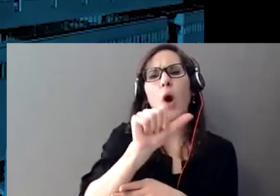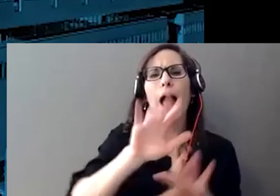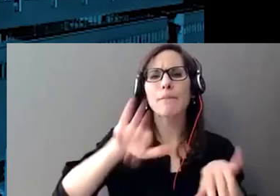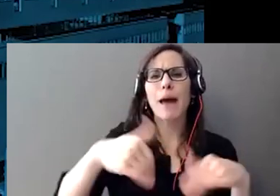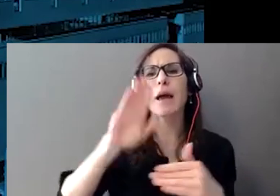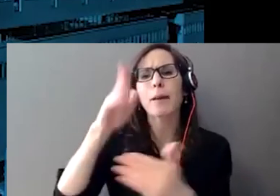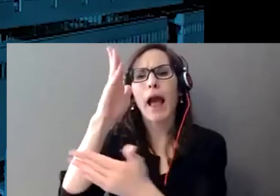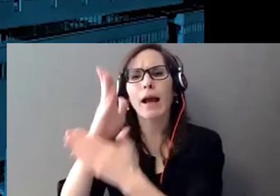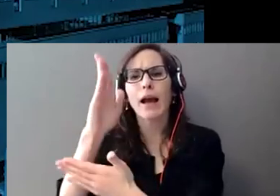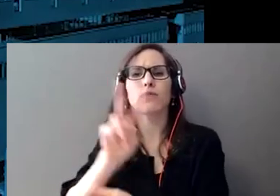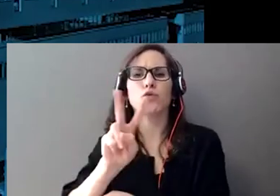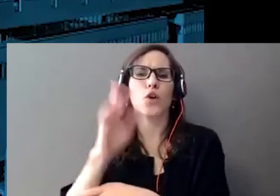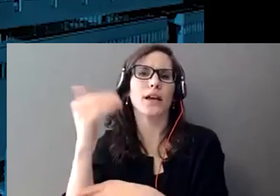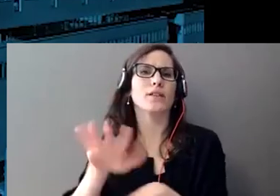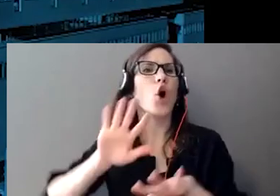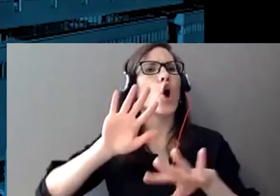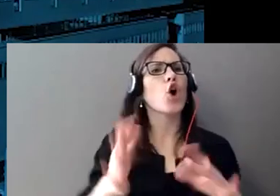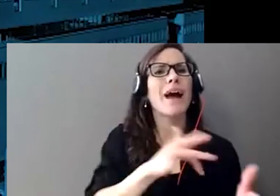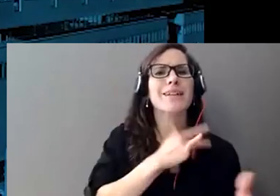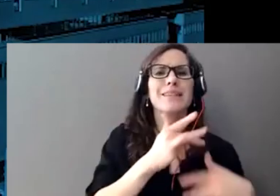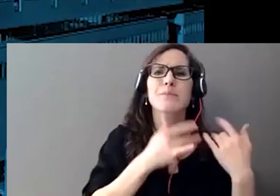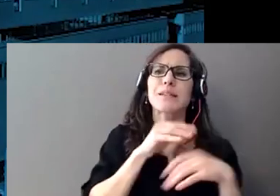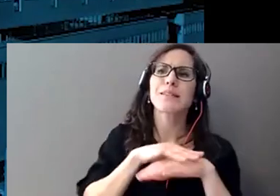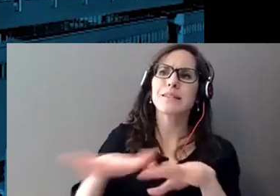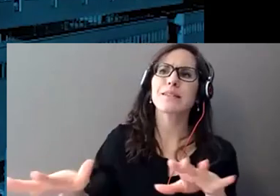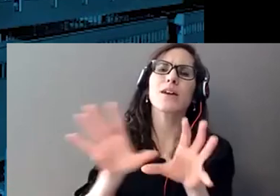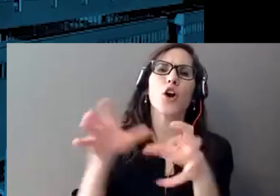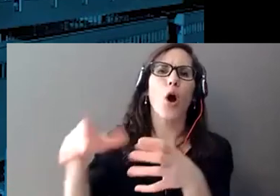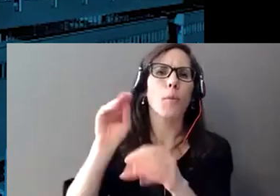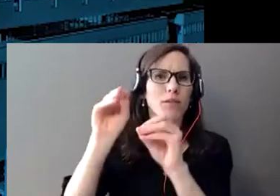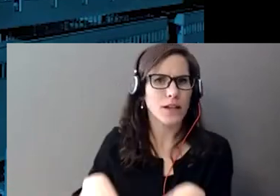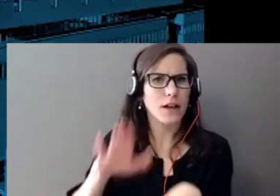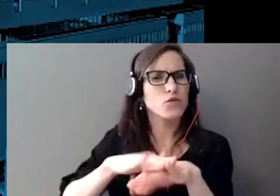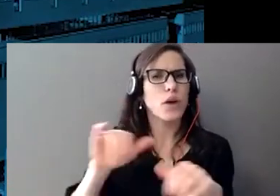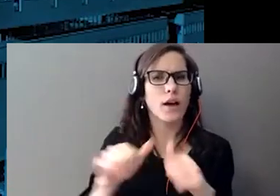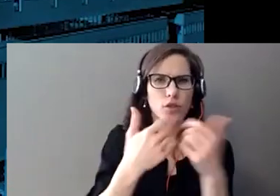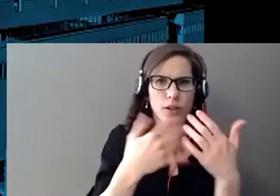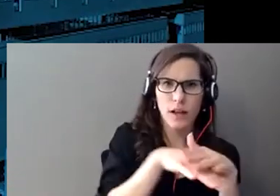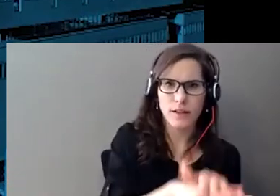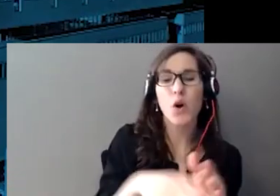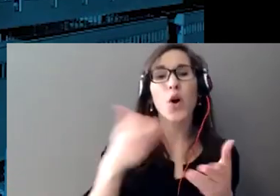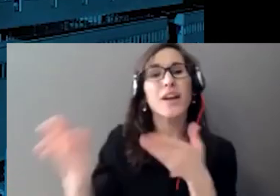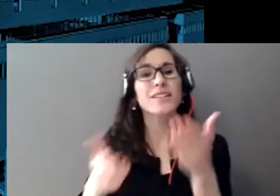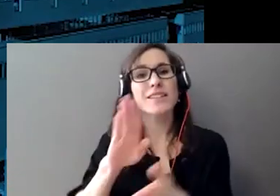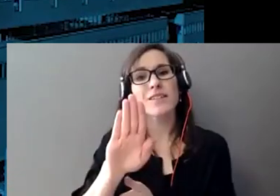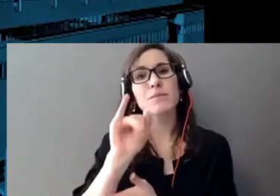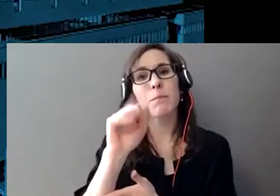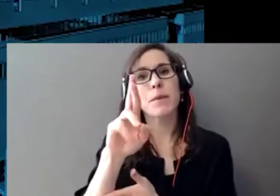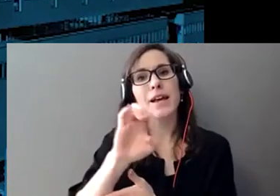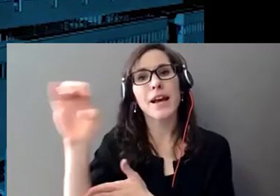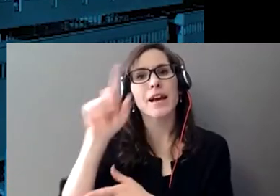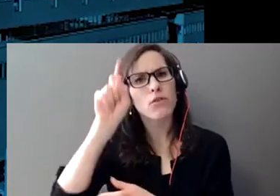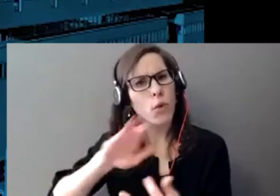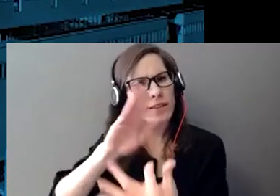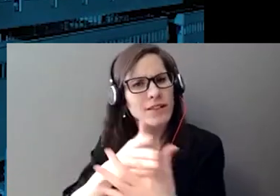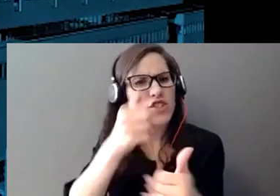comment peut-on sensibiliser le corps professoral aux enjeux d'intégration est-ce que le service Biret doit intervenir cas par cas les étudiants